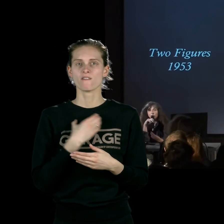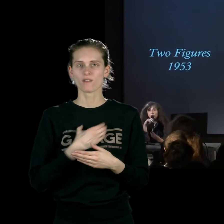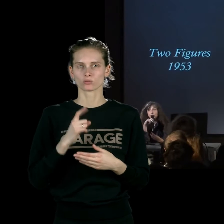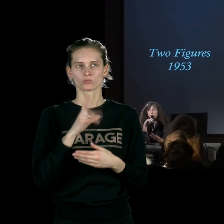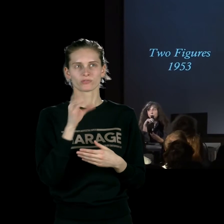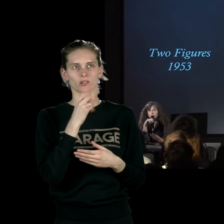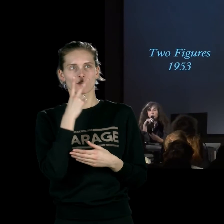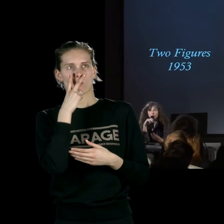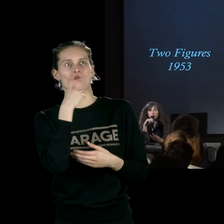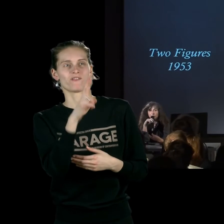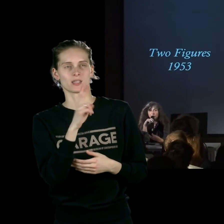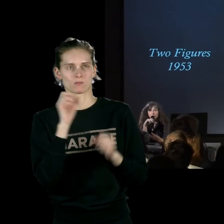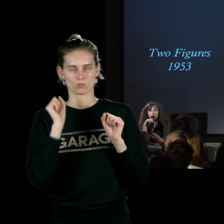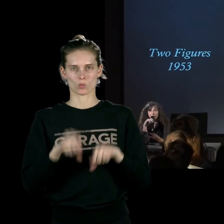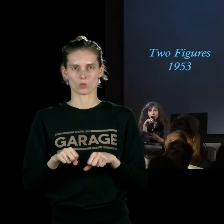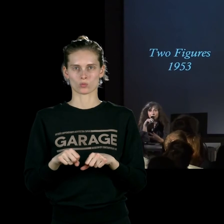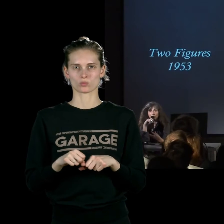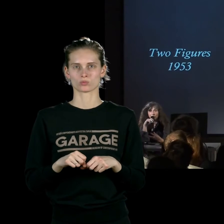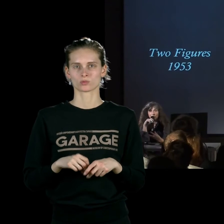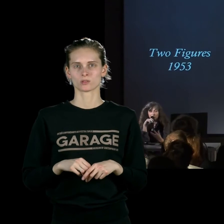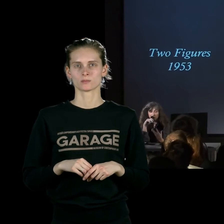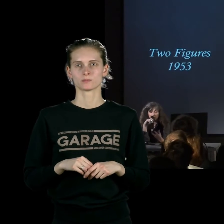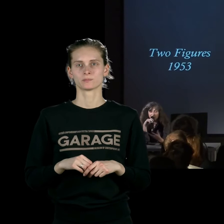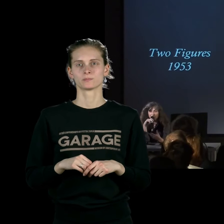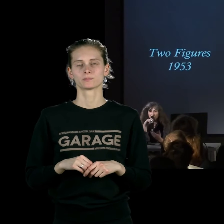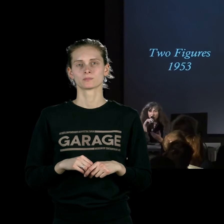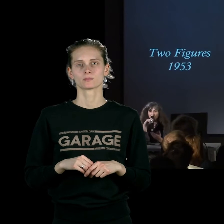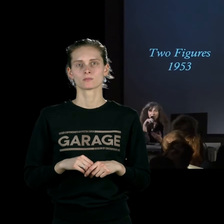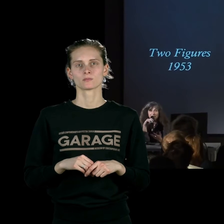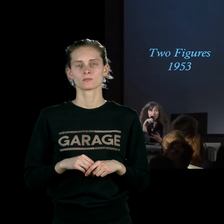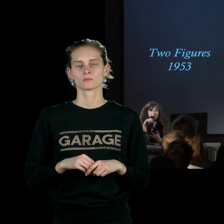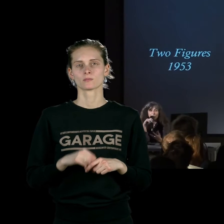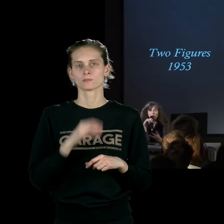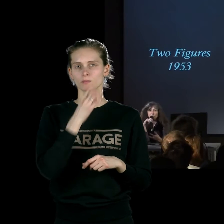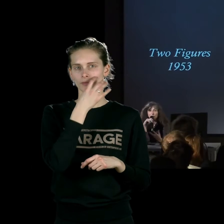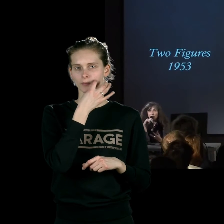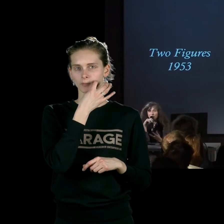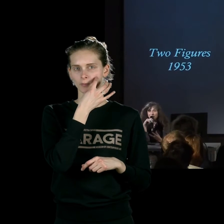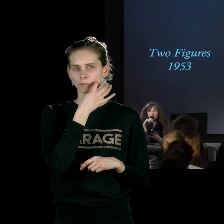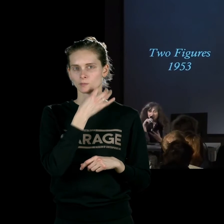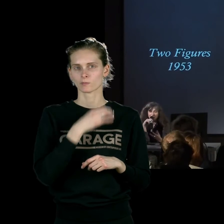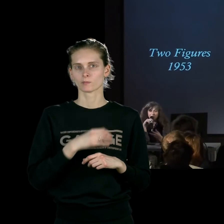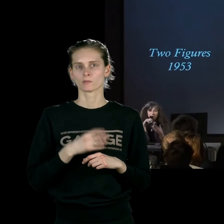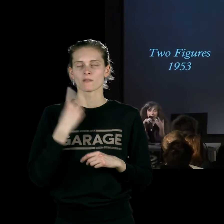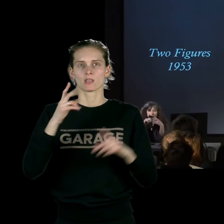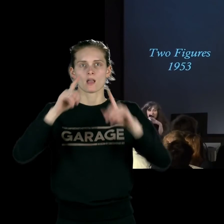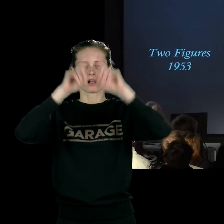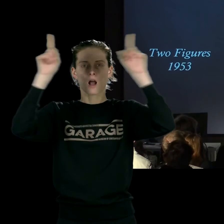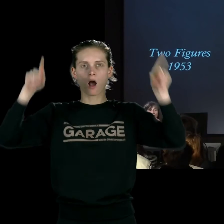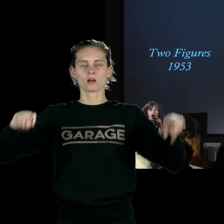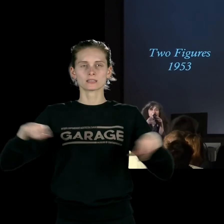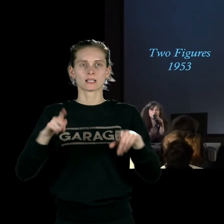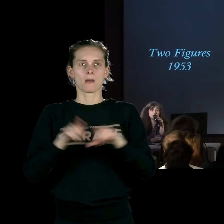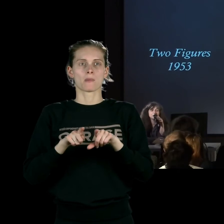все становятся видимыми, в которой все становятся зрелищем, которые как бы картины, из которой заключенный в раме, в этой раме, в этом